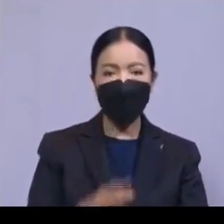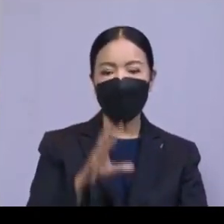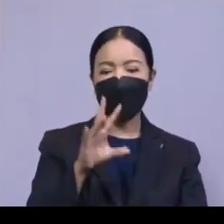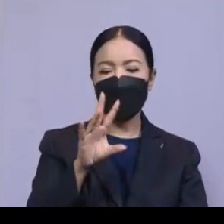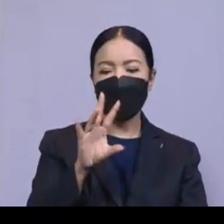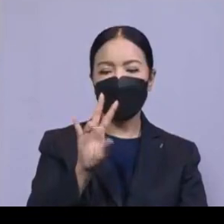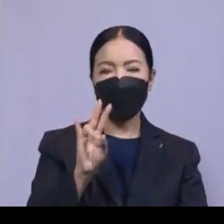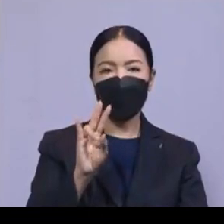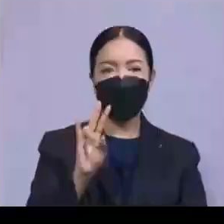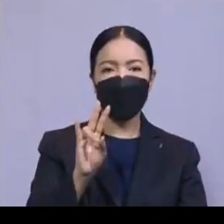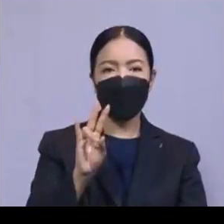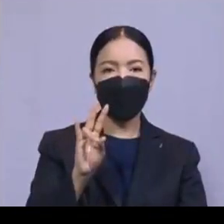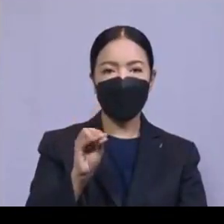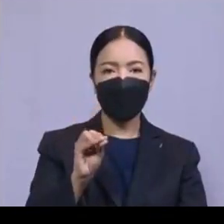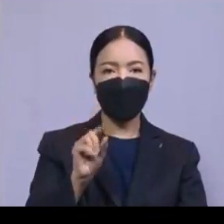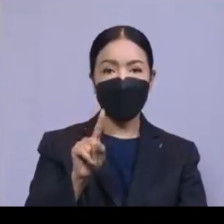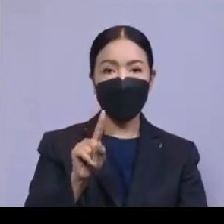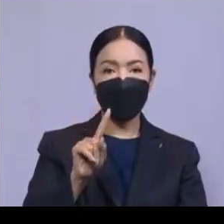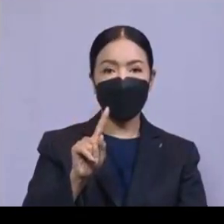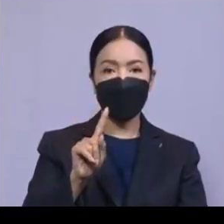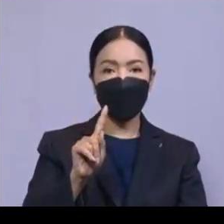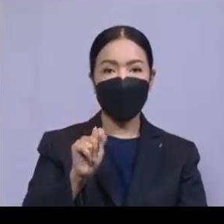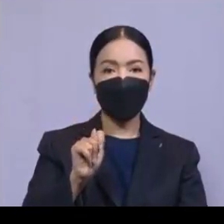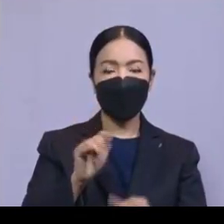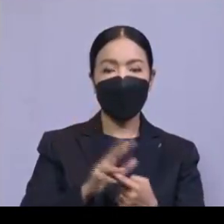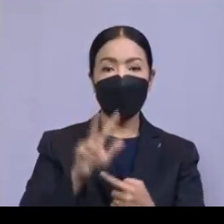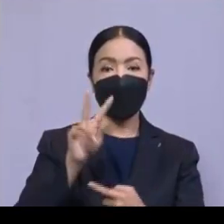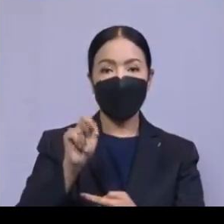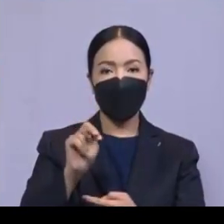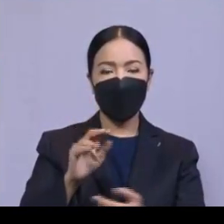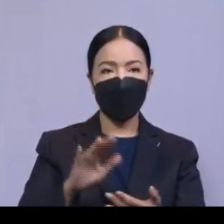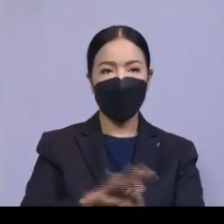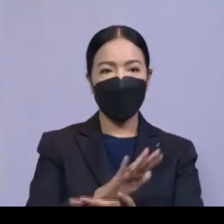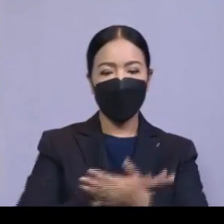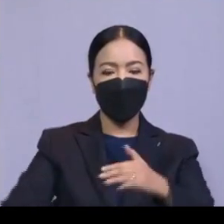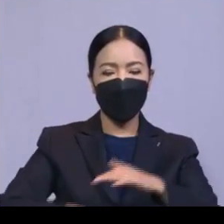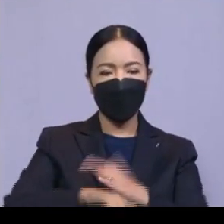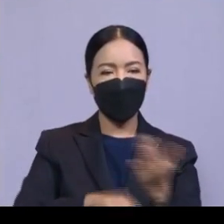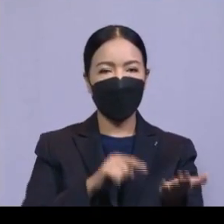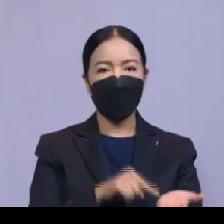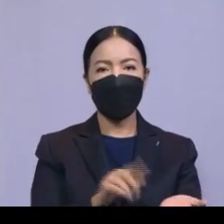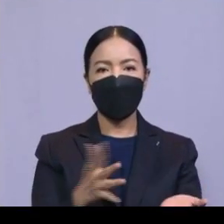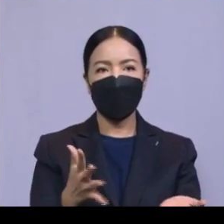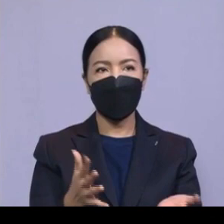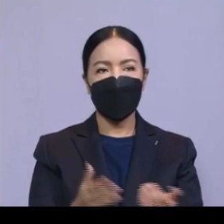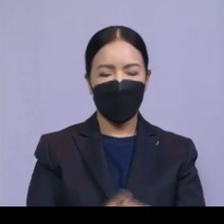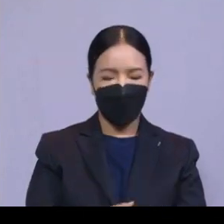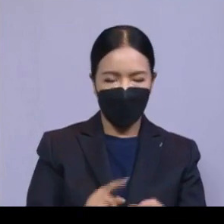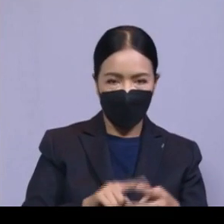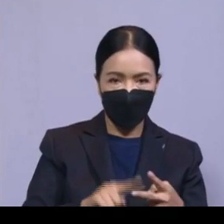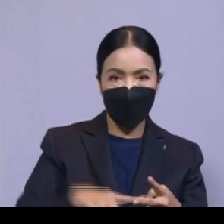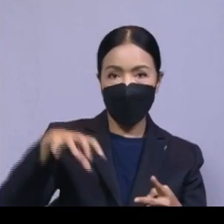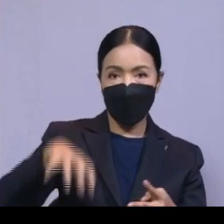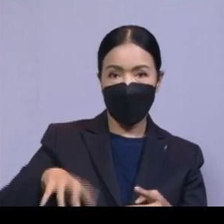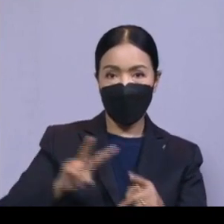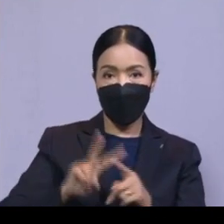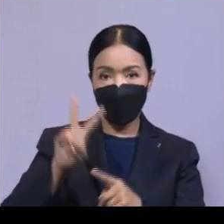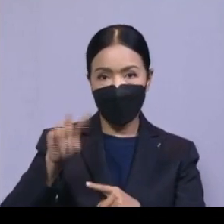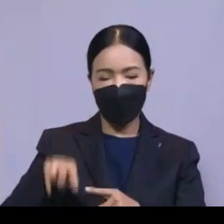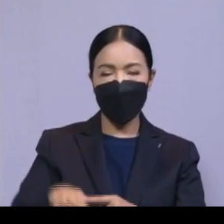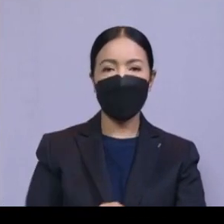โอ้โหมาจากไหนก็ไม่รู้ที่มาที่ไปไม่มีเอกสารไม่มีส่วนแห่งที่ 2พบซากสุกรที่จัดเก็บไว้